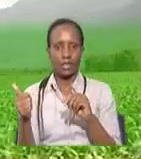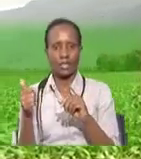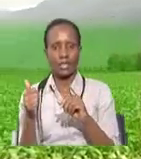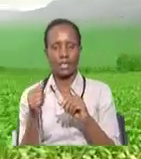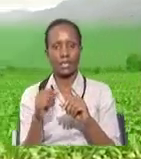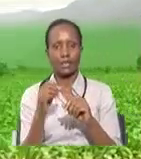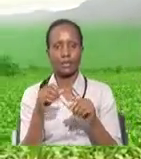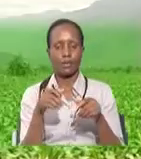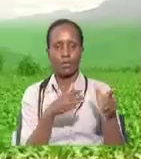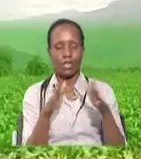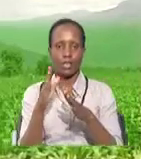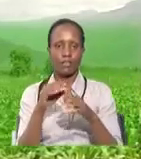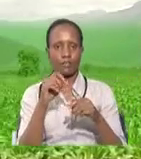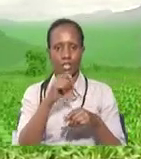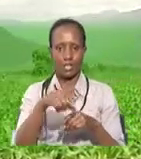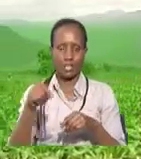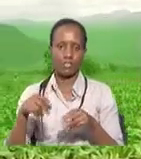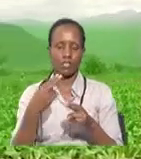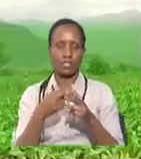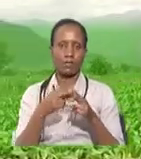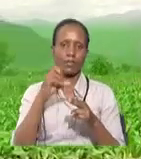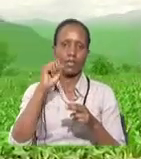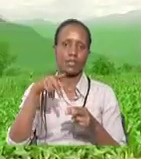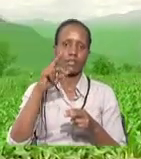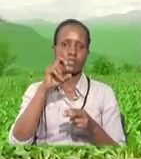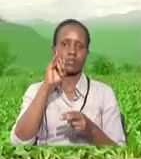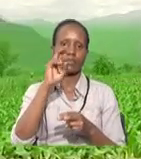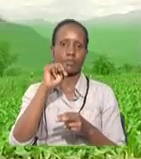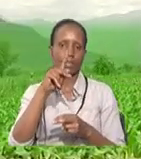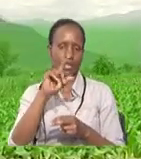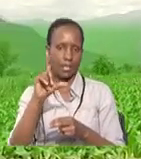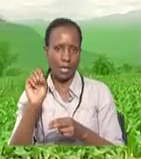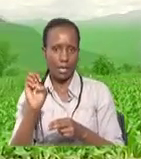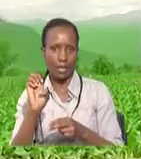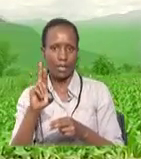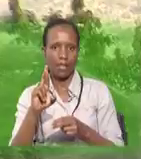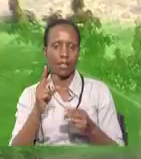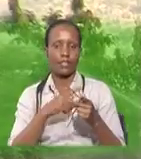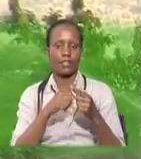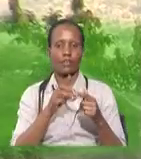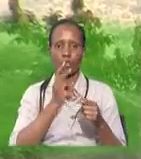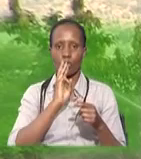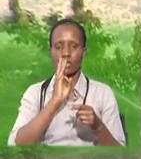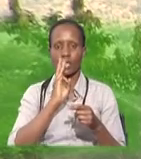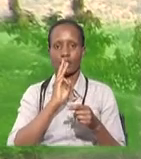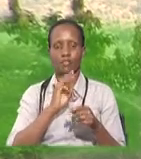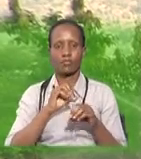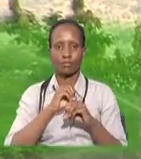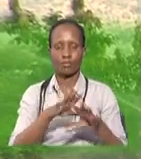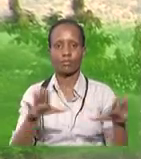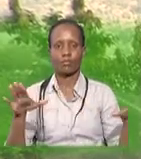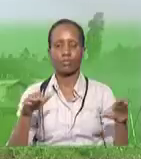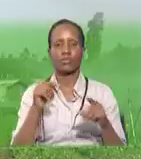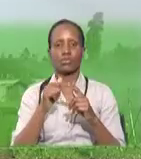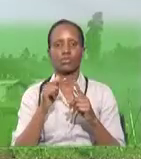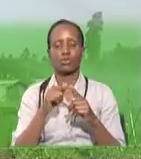Sprinkler irrigation is similar to natural rainfall. Water is pumped through a pipe system and then sprayed